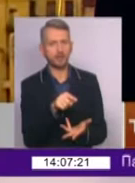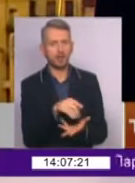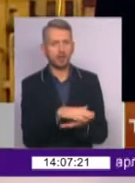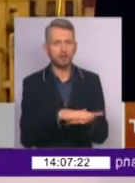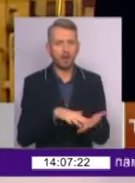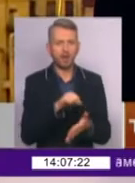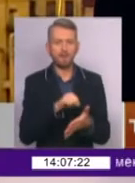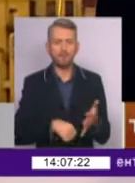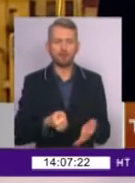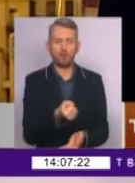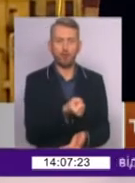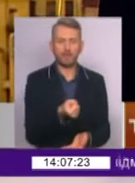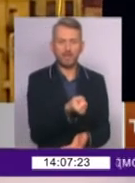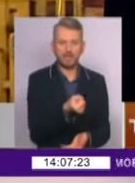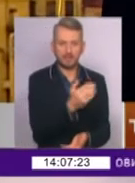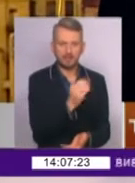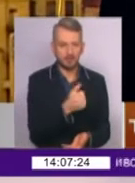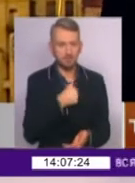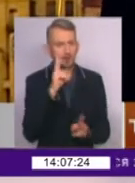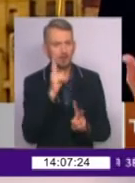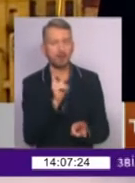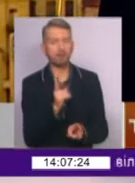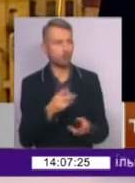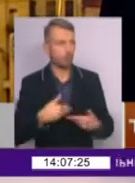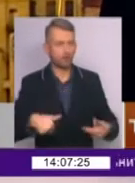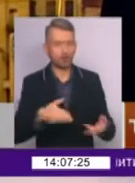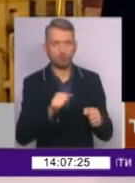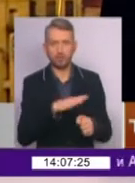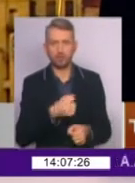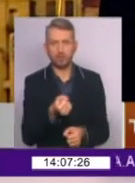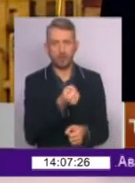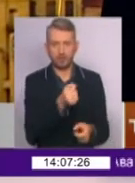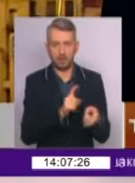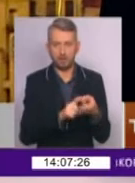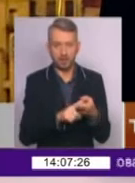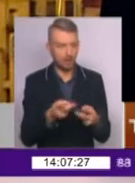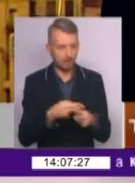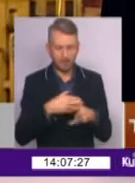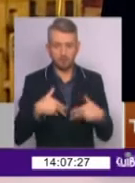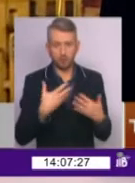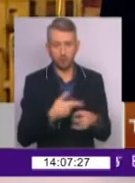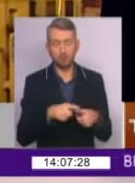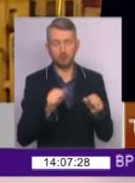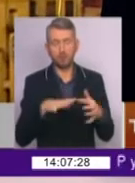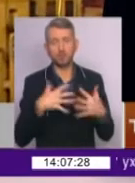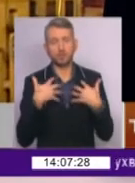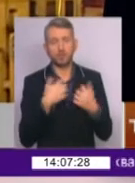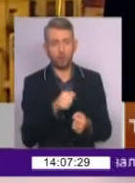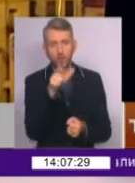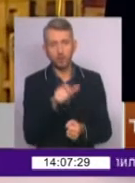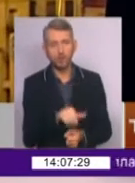від носійства, тобто, ну, ми не знаємо, хто з нас може бути носієм. Це безсимптомне, це здорова людина, в неї